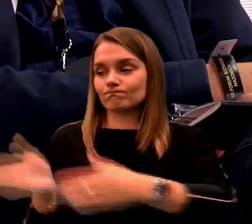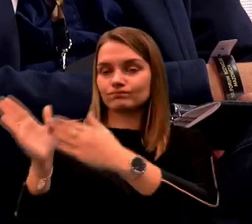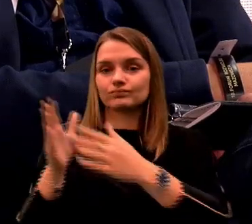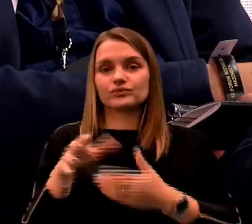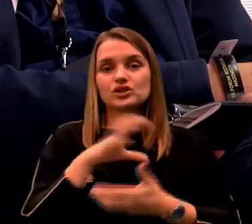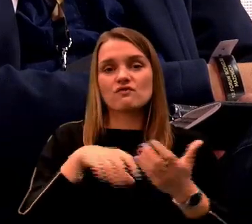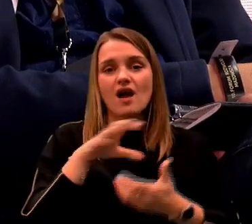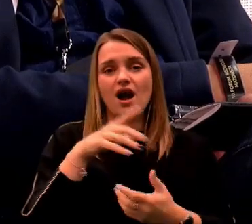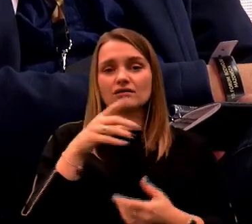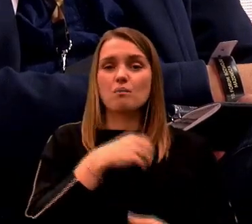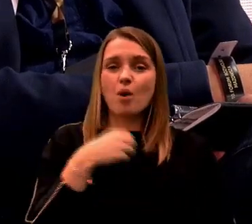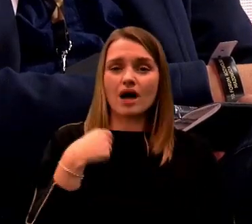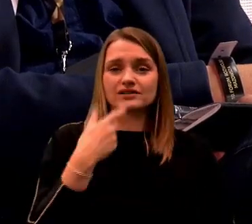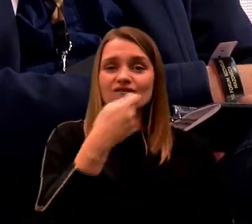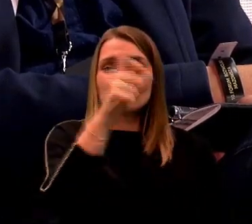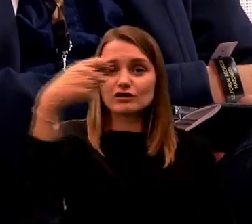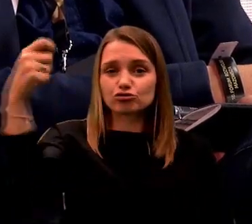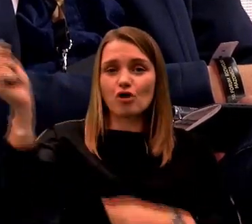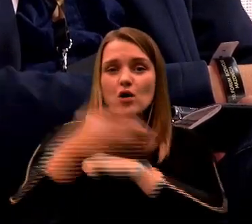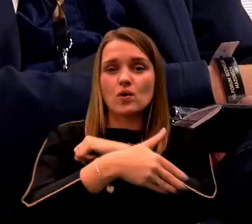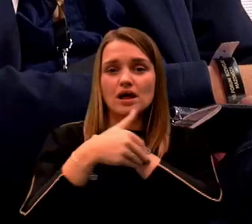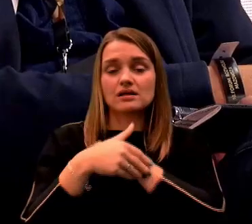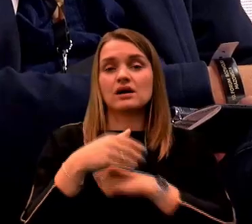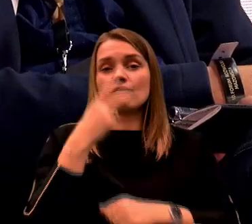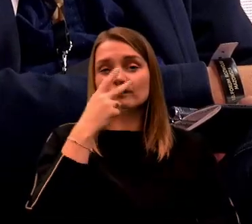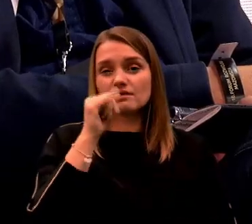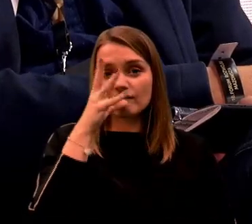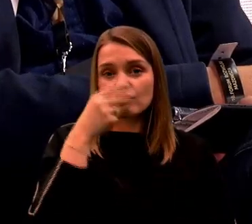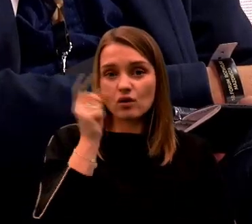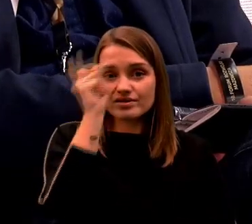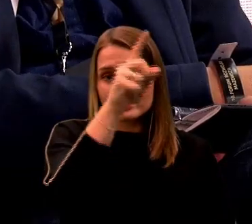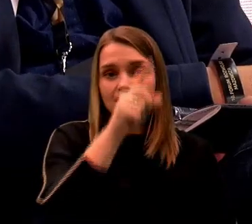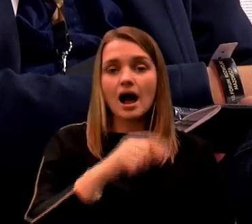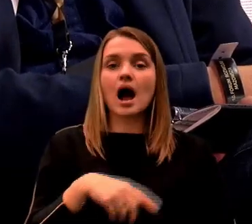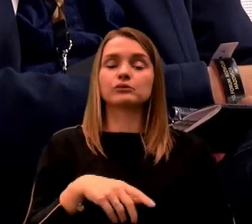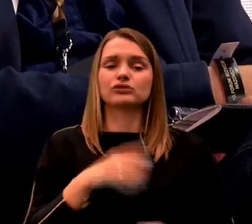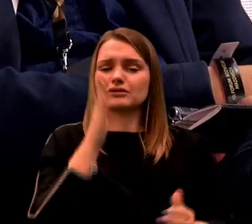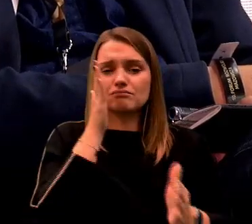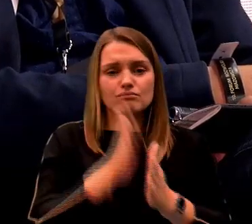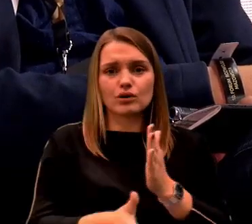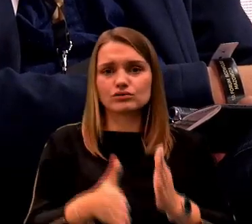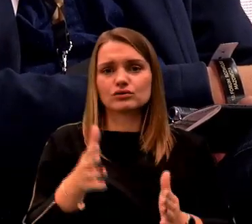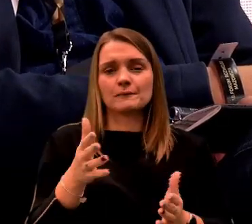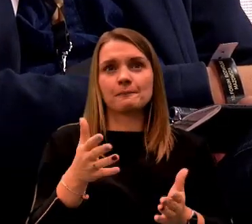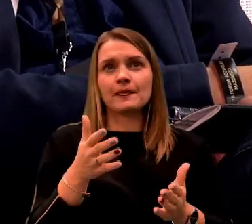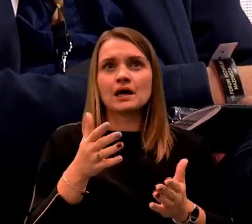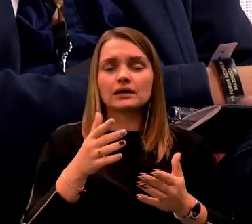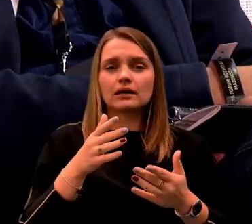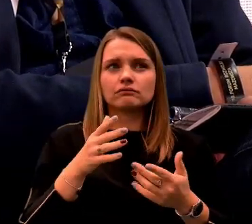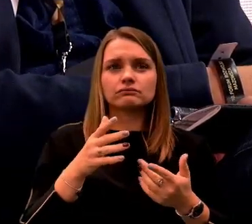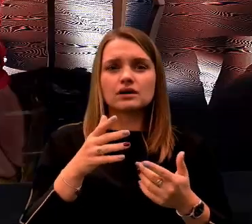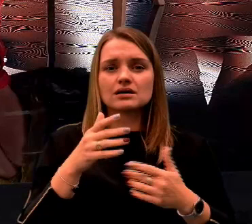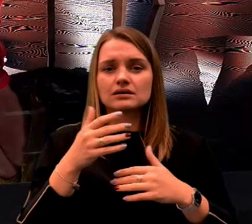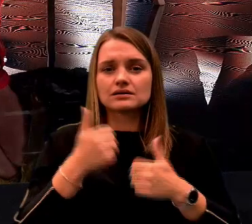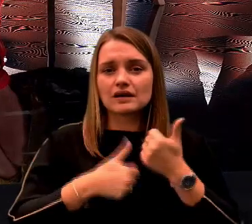za granicę, pracują za granicą i widzą, jak to tam wygląda, że nawet do najprostszego, w sensie zawodowo człowieka,